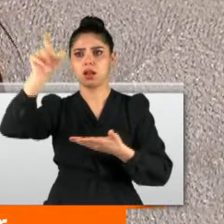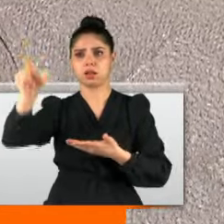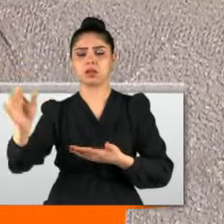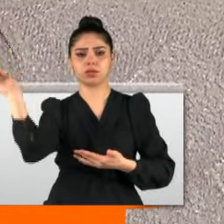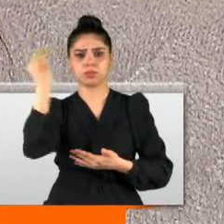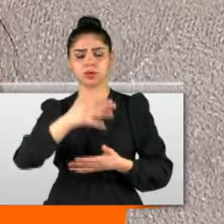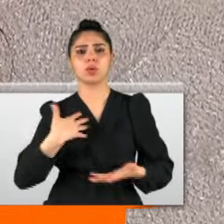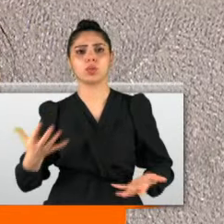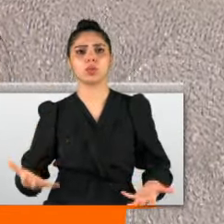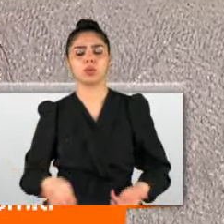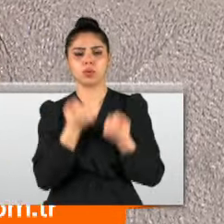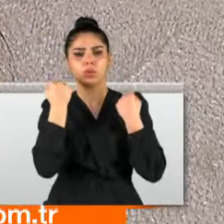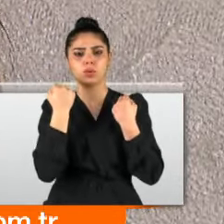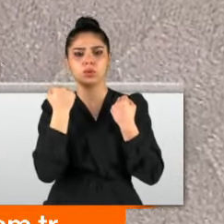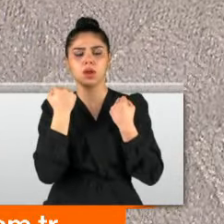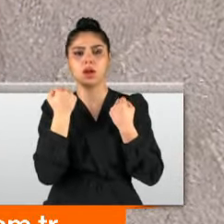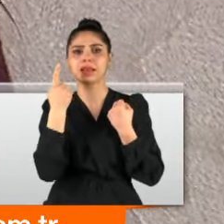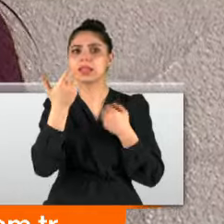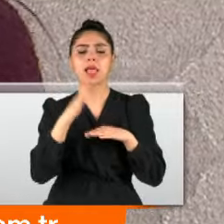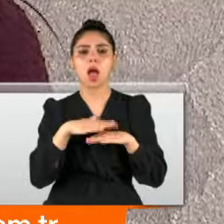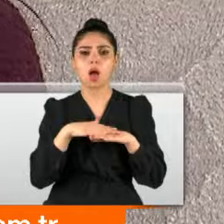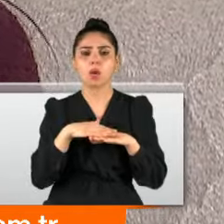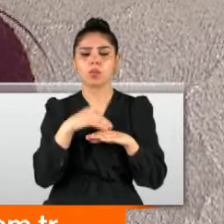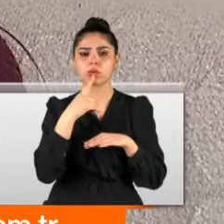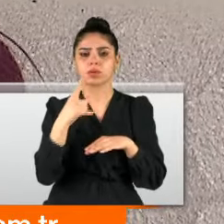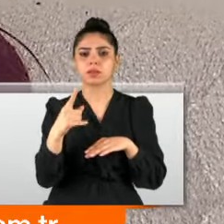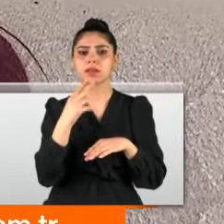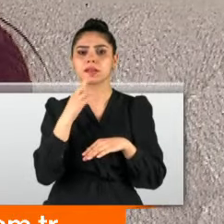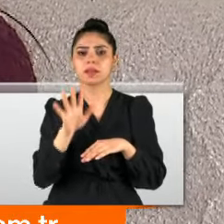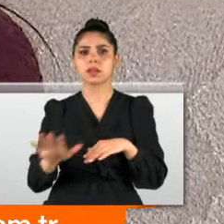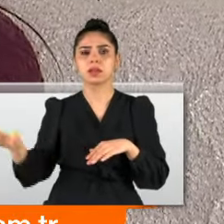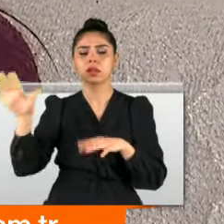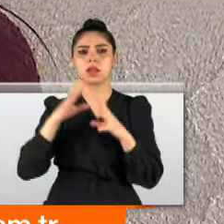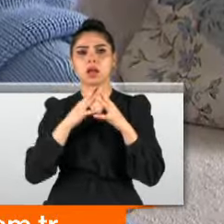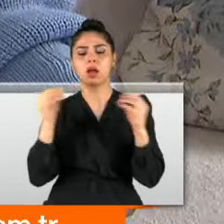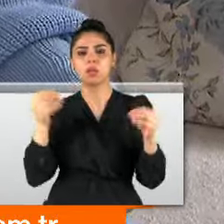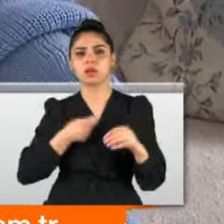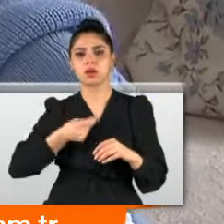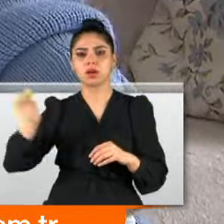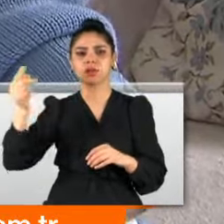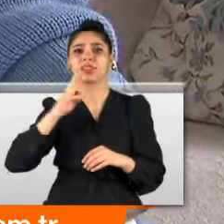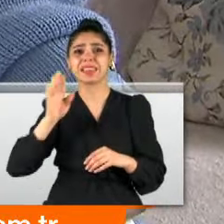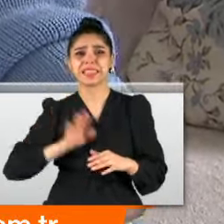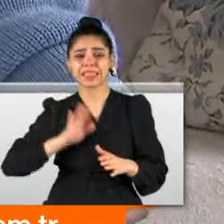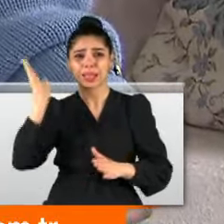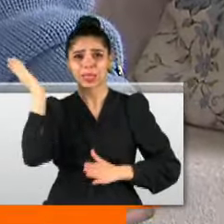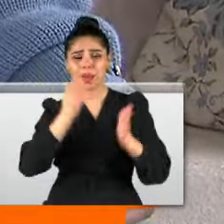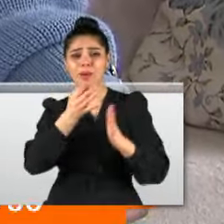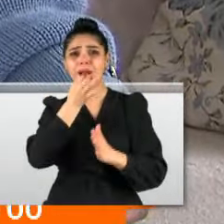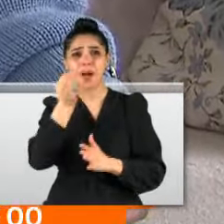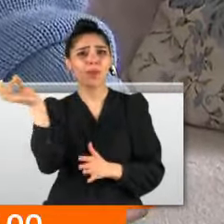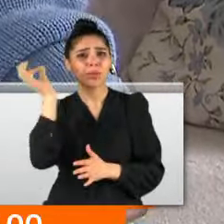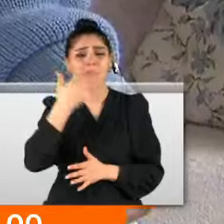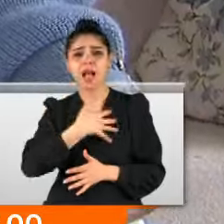benim kurtardı oradan çekti böyle zaten Siz ne yapıyorsunuz ya çekti kızlarda bir anda ortadan kayboldular kızının darp edildiği haberini